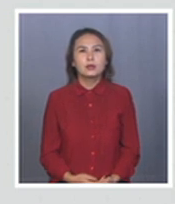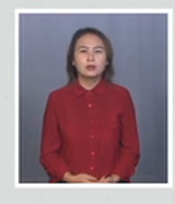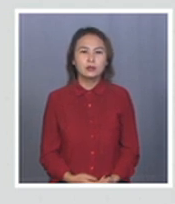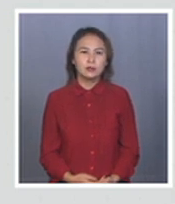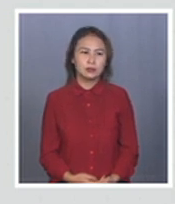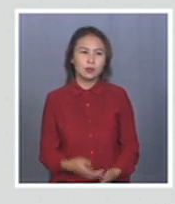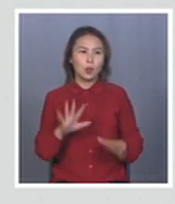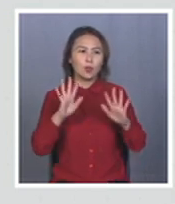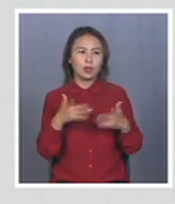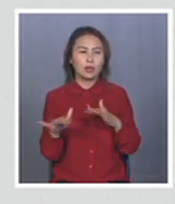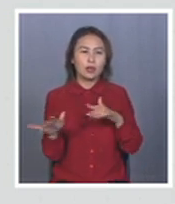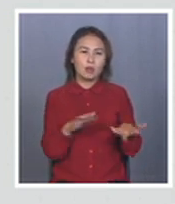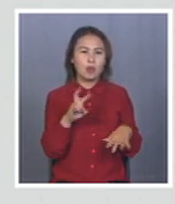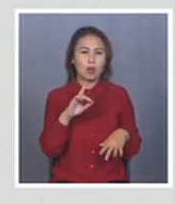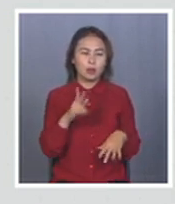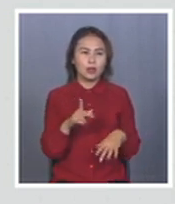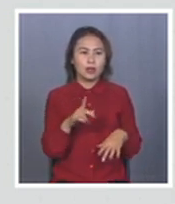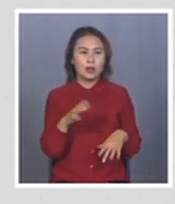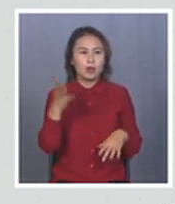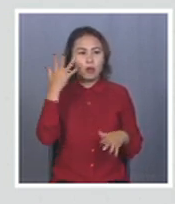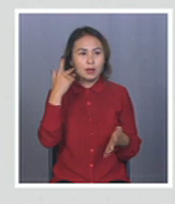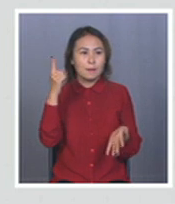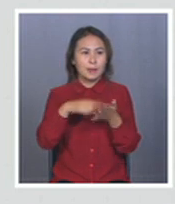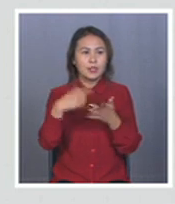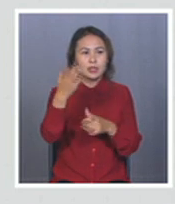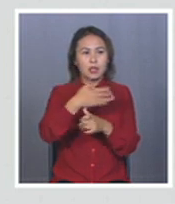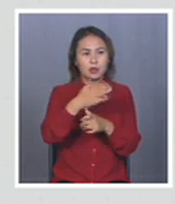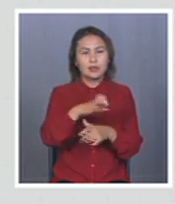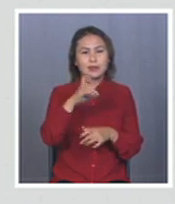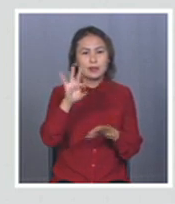оқиғалар блогынан жалауша басылған кезде скриптін таңдаймыз.